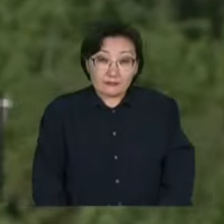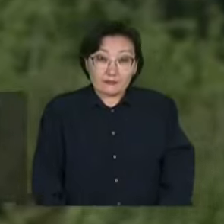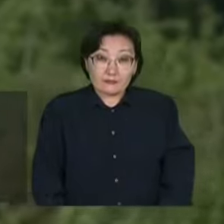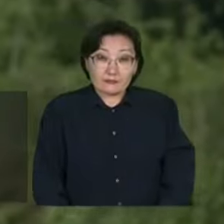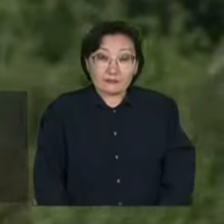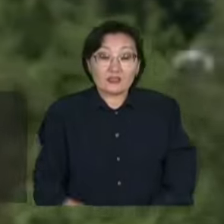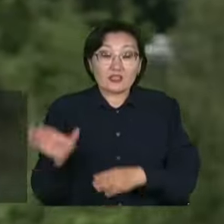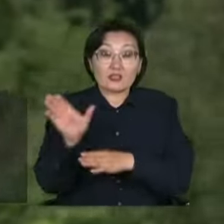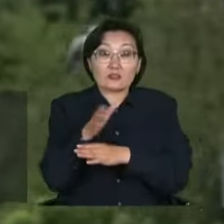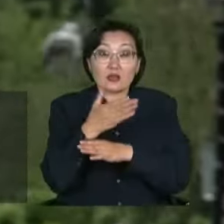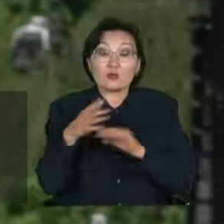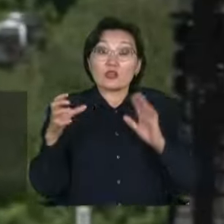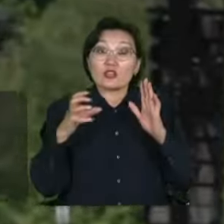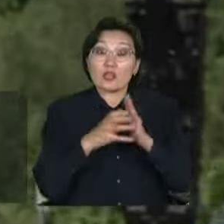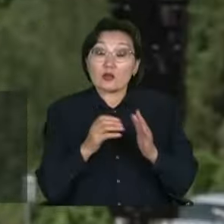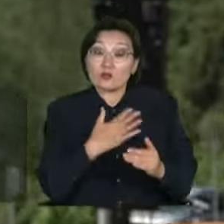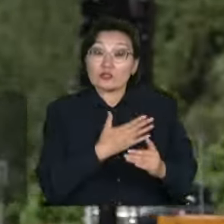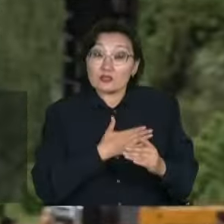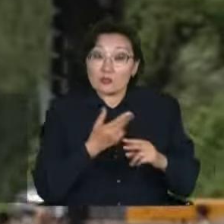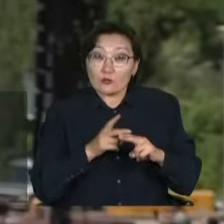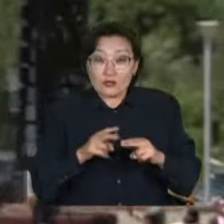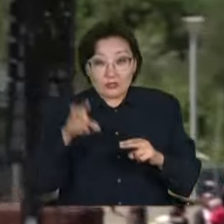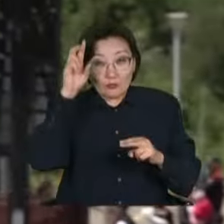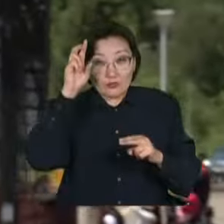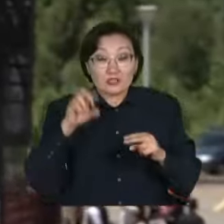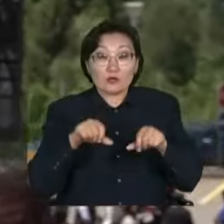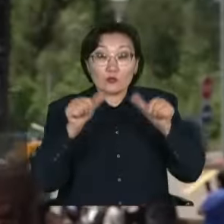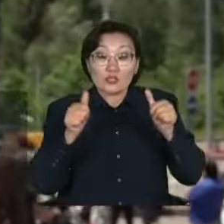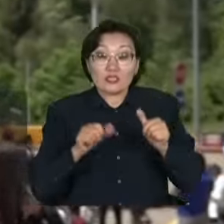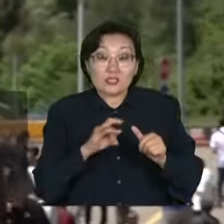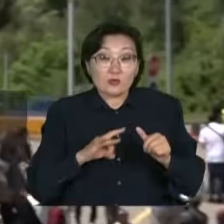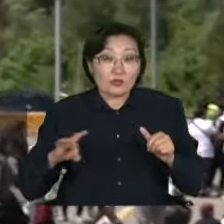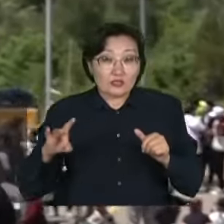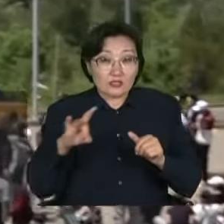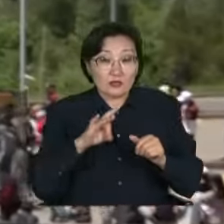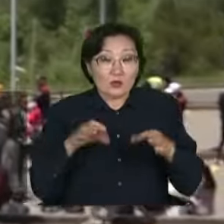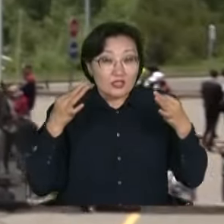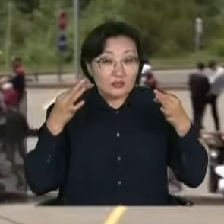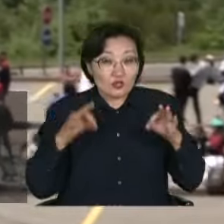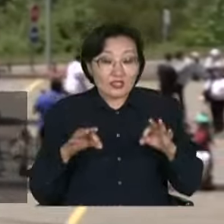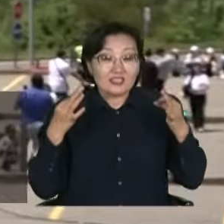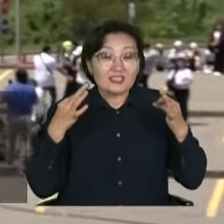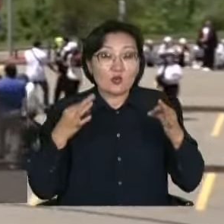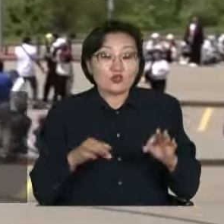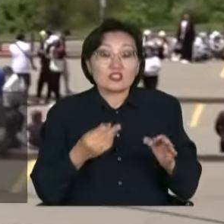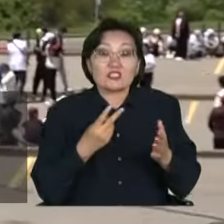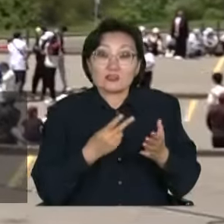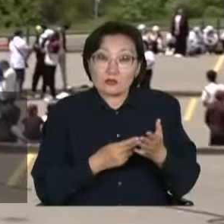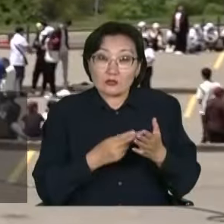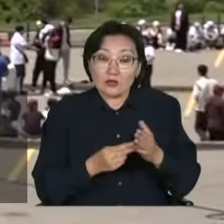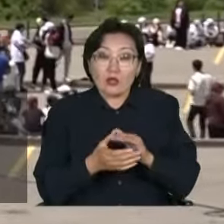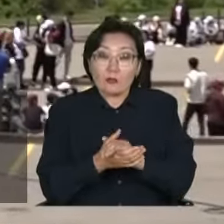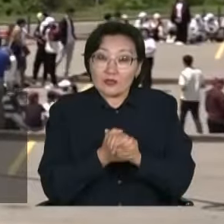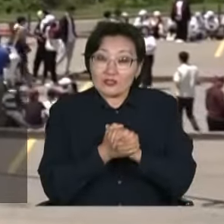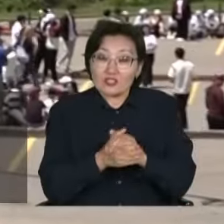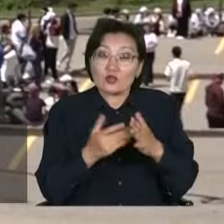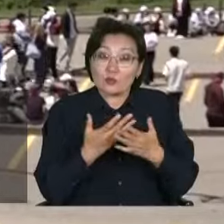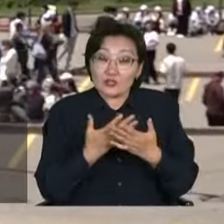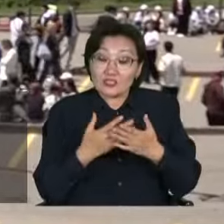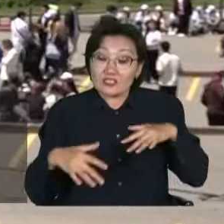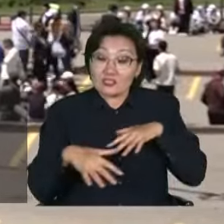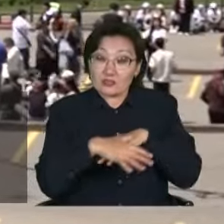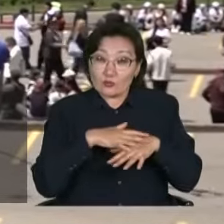Ту елтаңба әнұран. Бұл мемлекеттік рәміздер Қазақстан Республикасының дербестігі мен тәуелсіздігін бір тұтастығын бейнелейді.